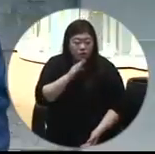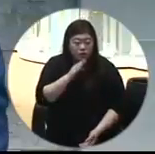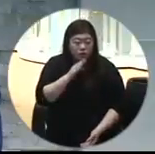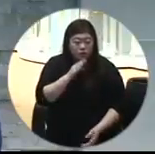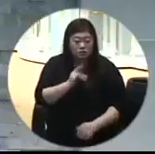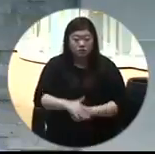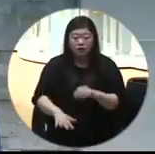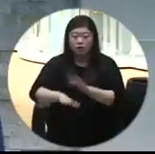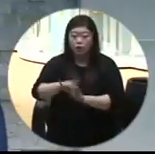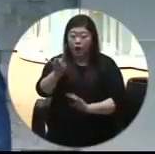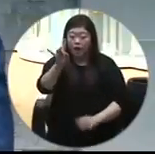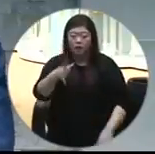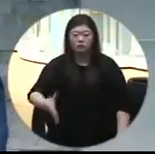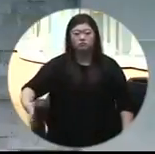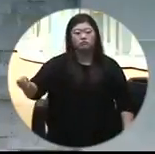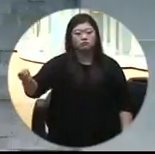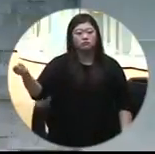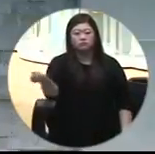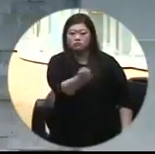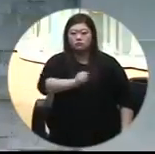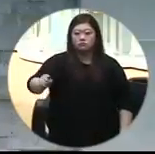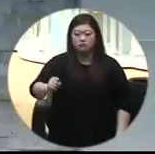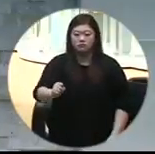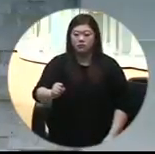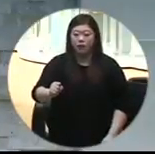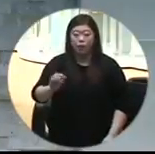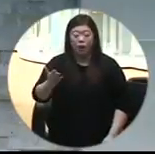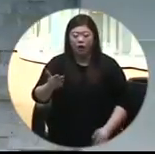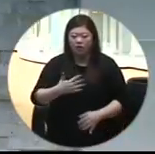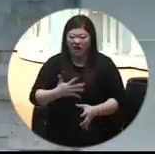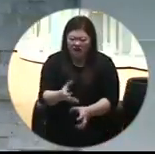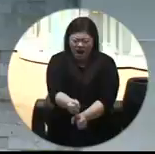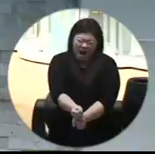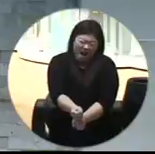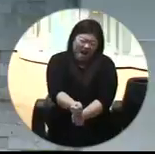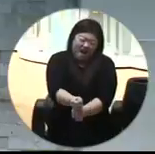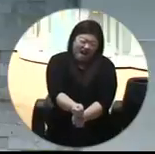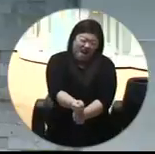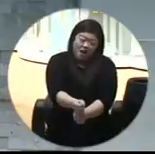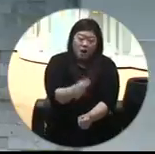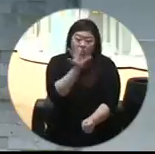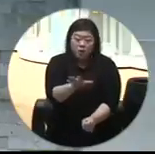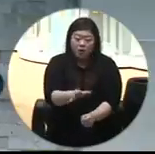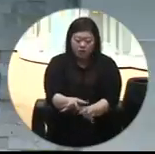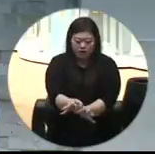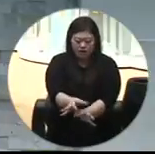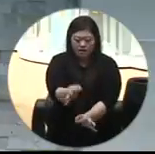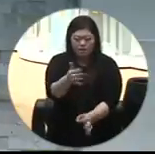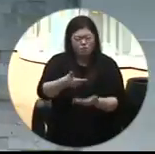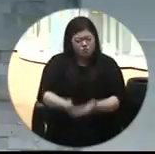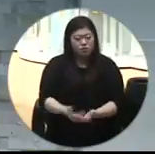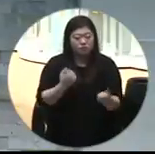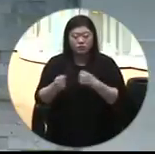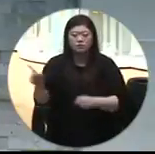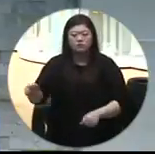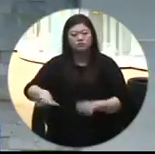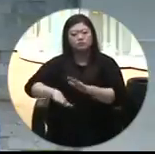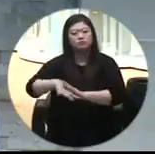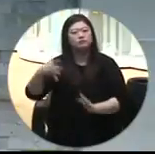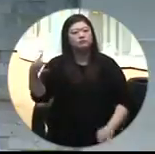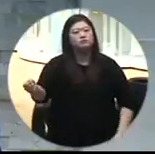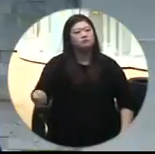나는 그거 보면서, 아니, 난 두 손 잡아도 못 뛸 것 같아. 뛰기는 그냥 들고 있기도 힘들 것 같아. 그걸 잡고 막 뛰어요. 그